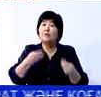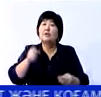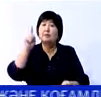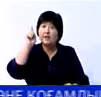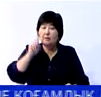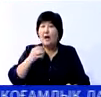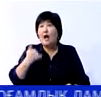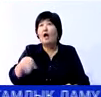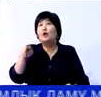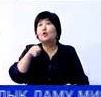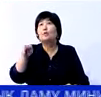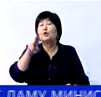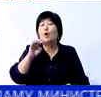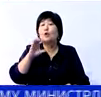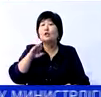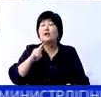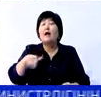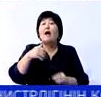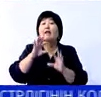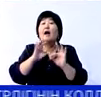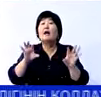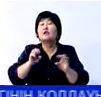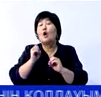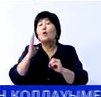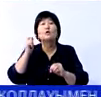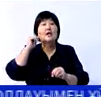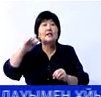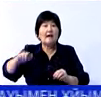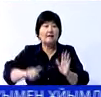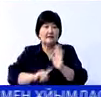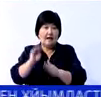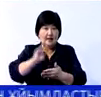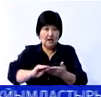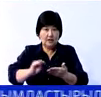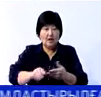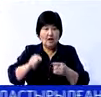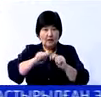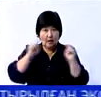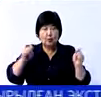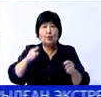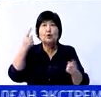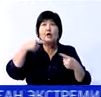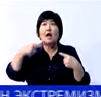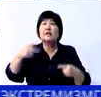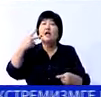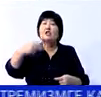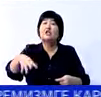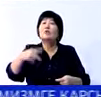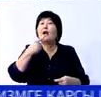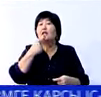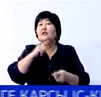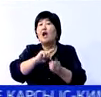белгілі. Ал Дүкенбай Досжанның алғашқы әңгімесі 14 жасында-ақ жарық көрсе, оның туындылары әлемнің 20 тіліне